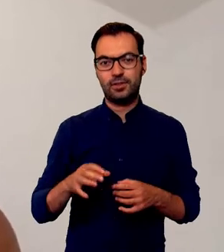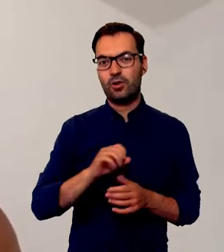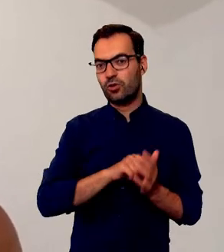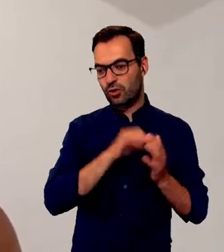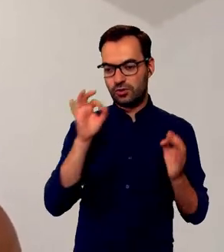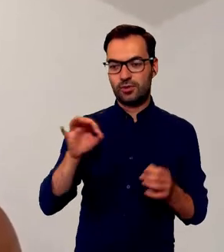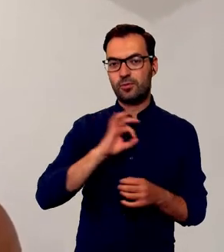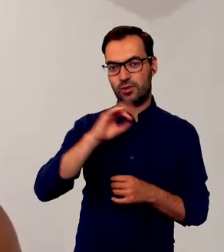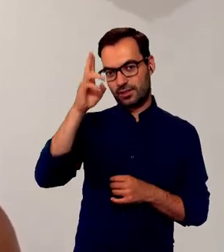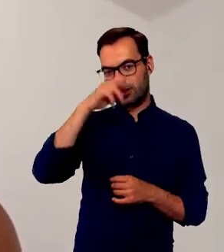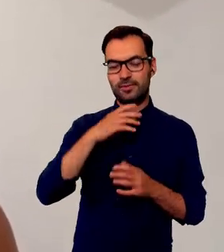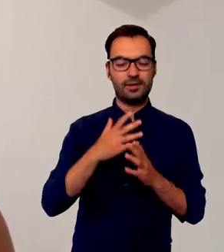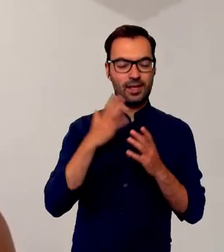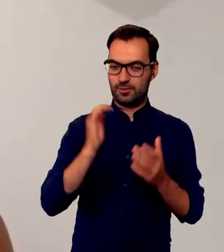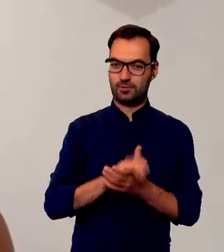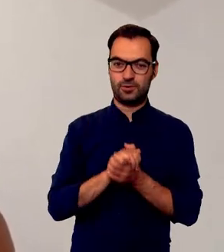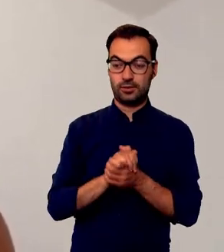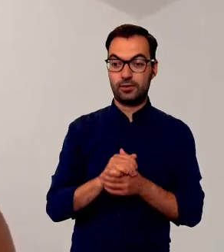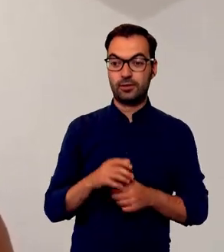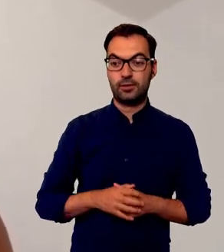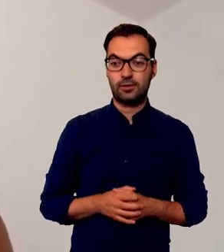tato jest moim największym przyjacielem.